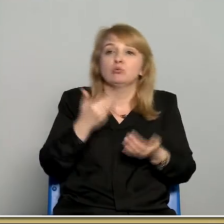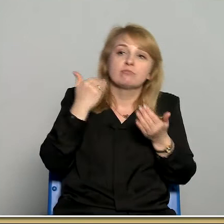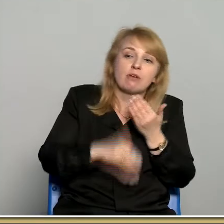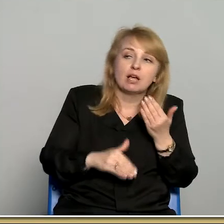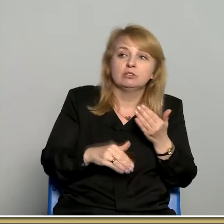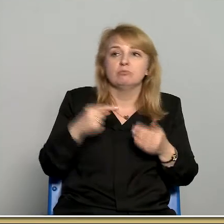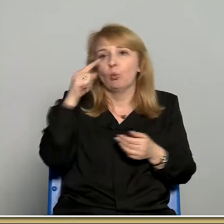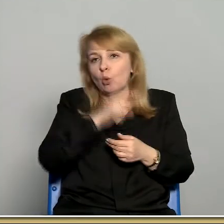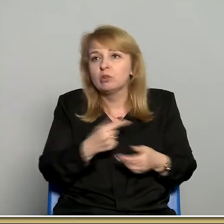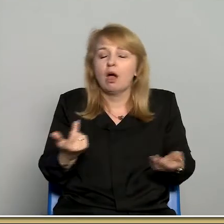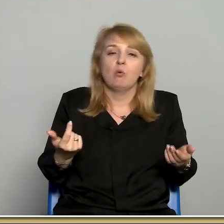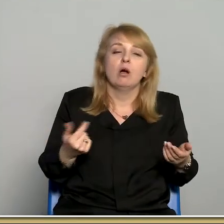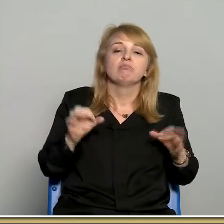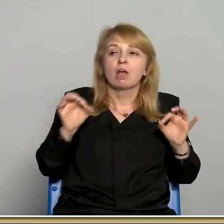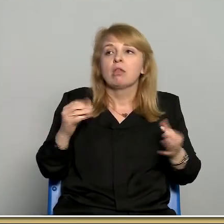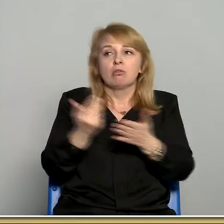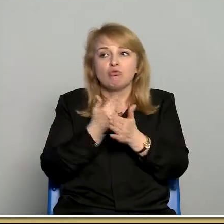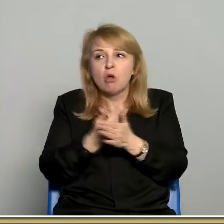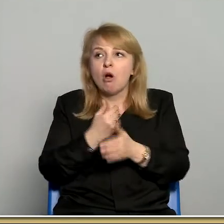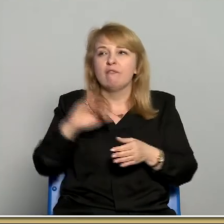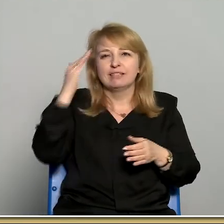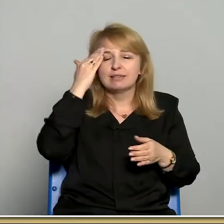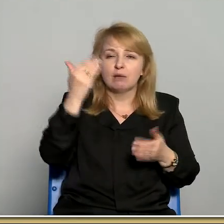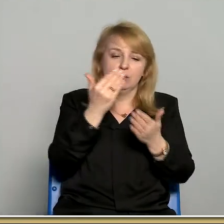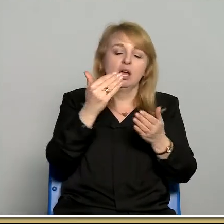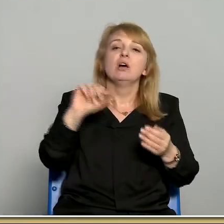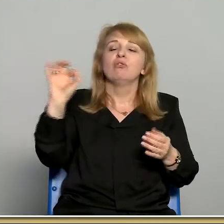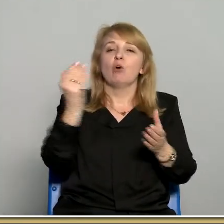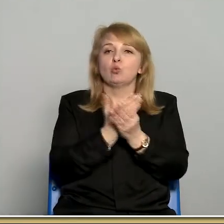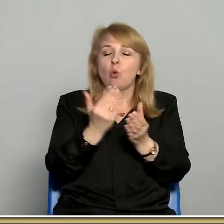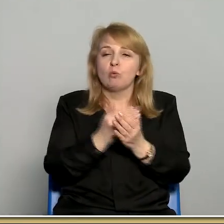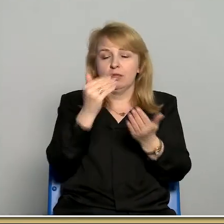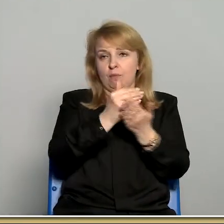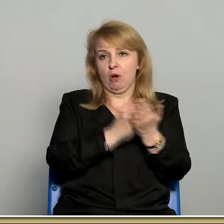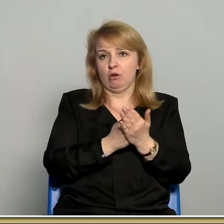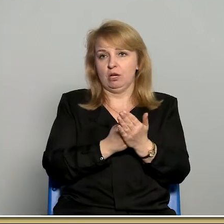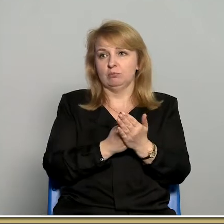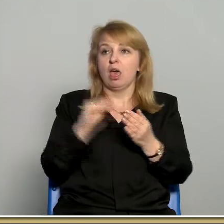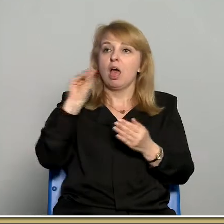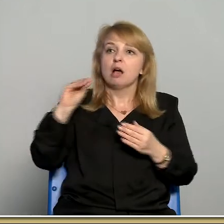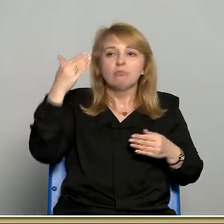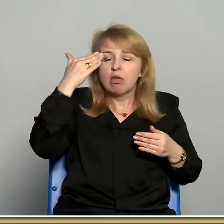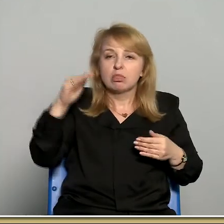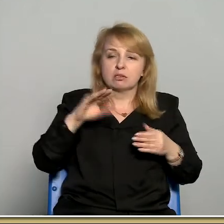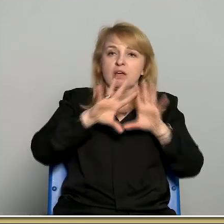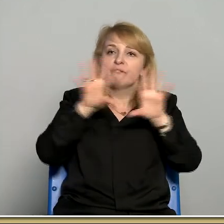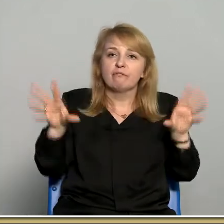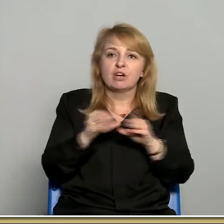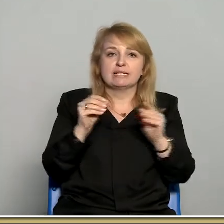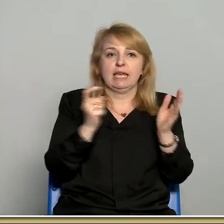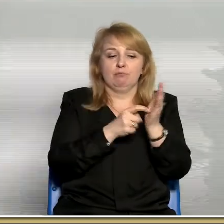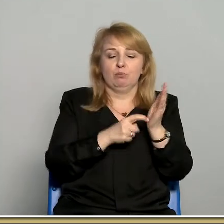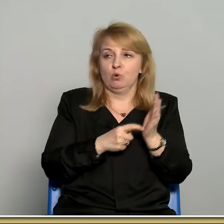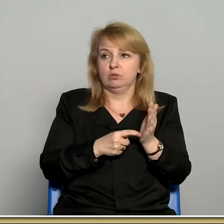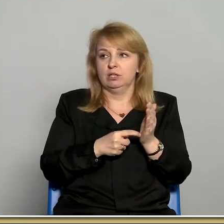Ten nowy znamy z treści dokumentu programowego. Nie znamy jeszcze wszystkich wytycznych, czy